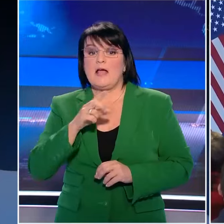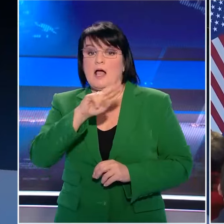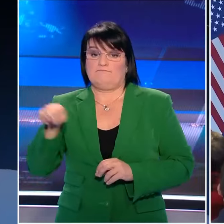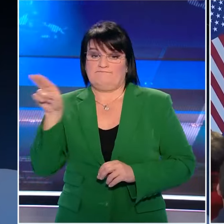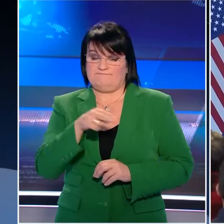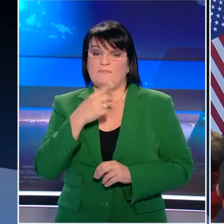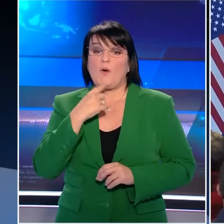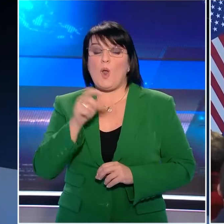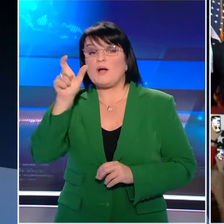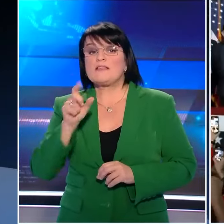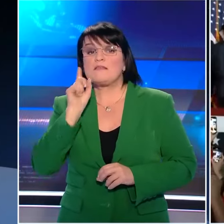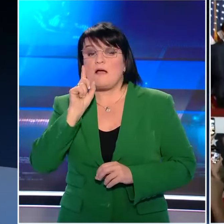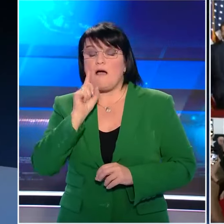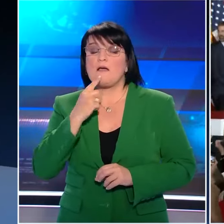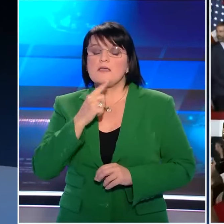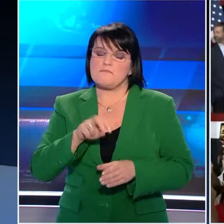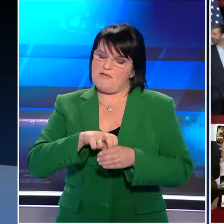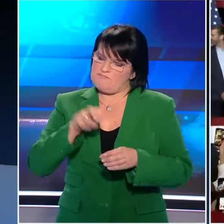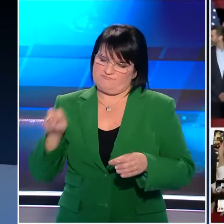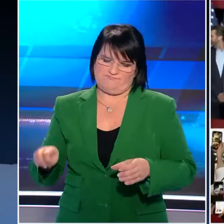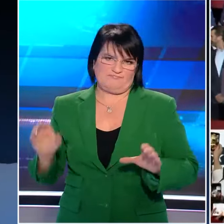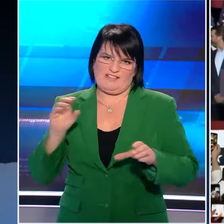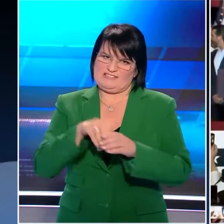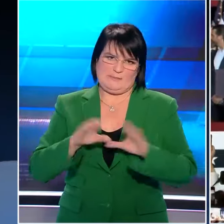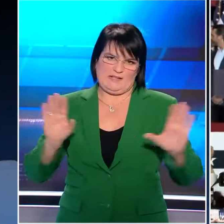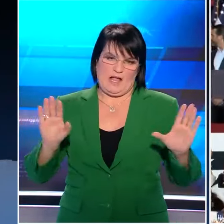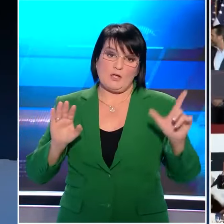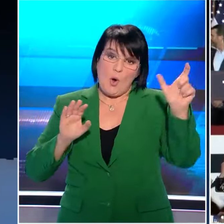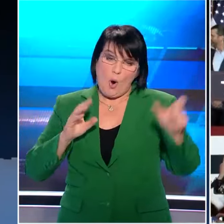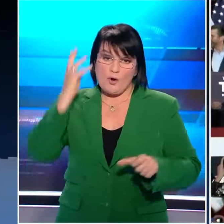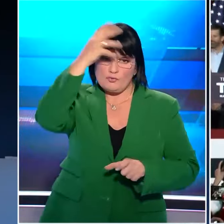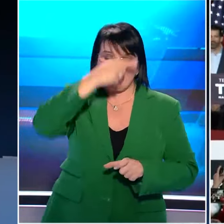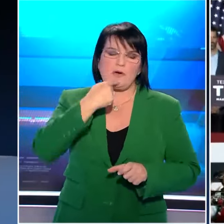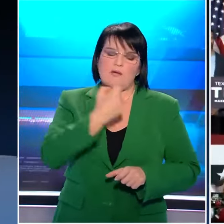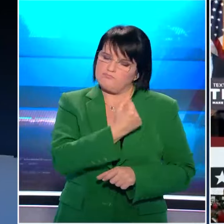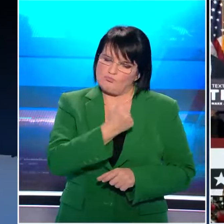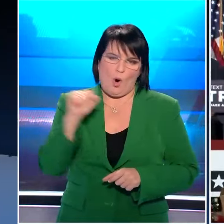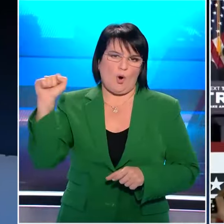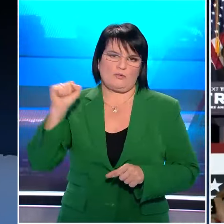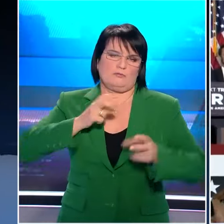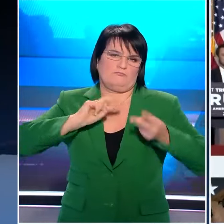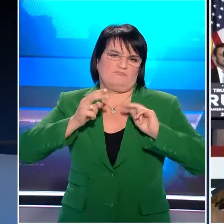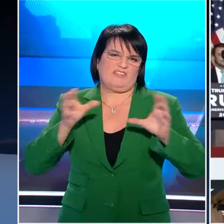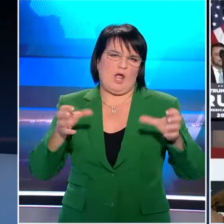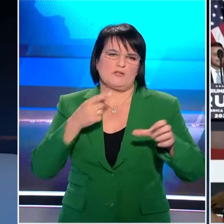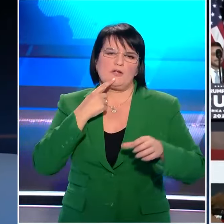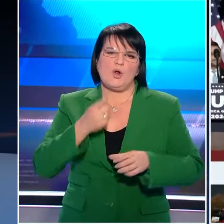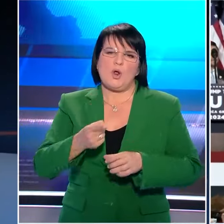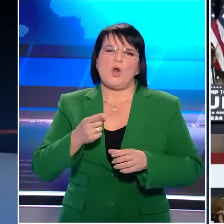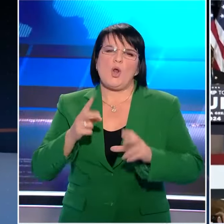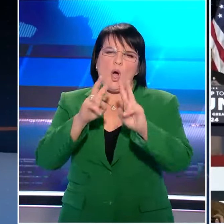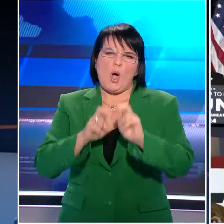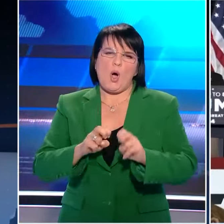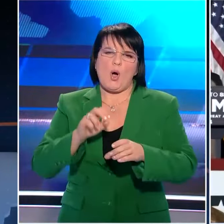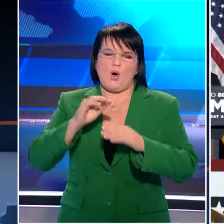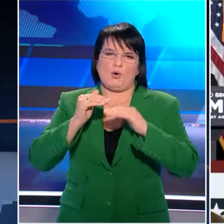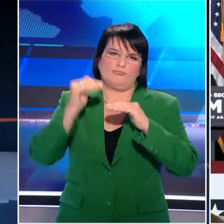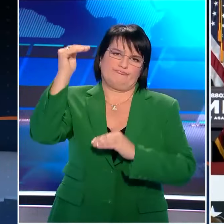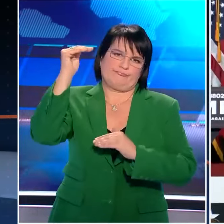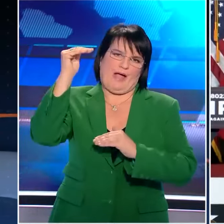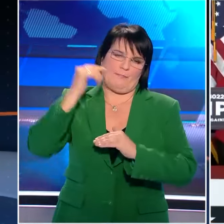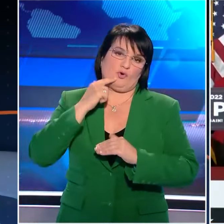ανακοίνωσε πως δεν θα συμμετάσχει αν απέχει ο Τραμπ, ο οποίος έχει αρνηθεί να πάρει μέρος σε όλα τα debate, επικαλούμενος τη μεγάλη δημοσκοπική του απόσταση από τους